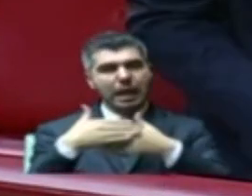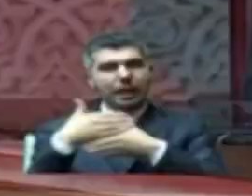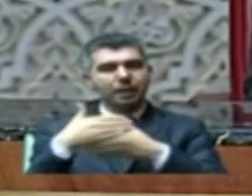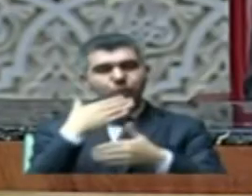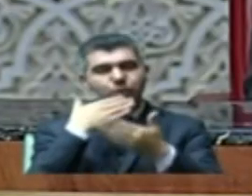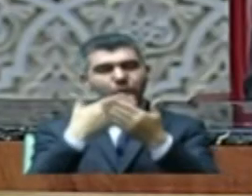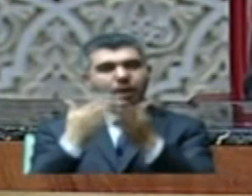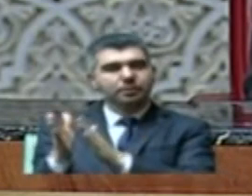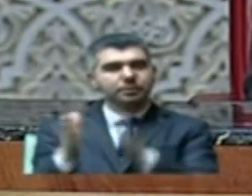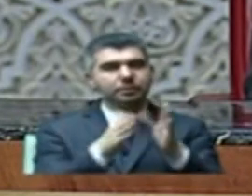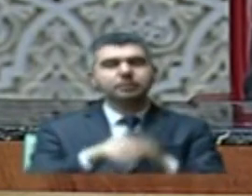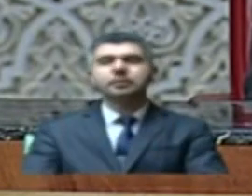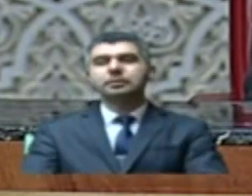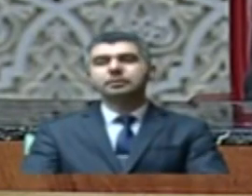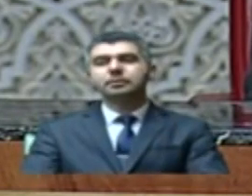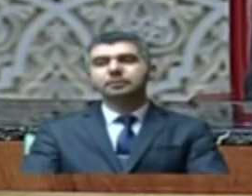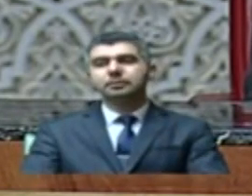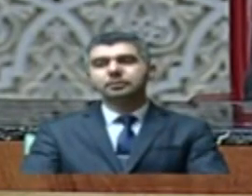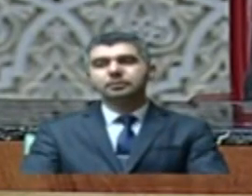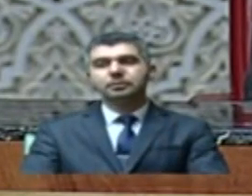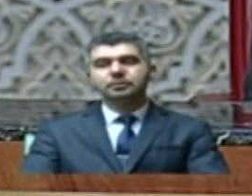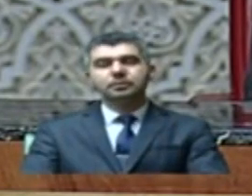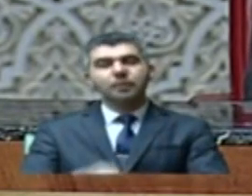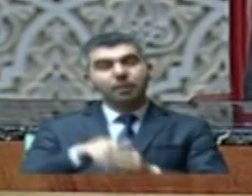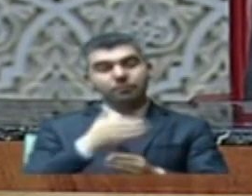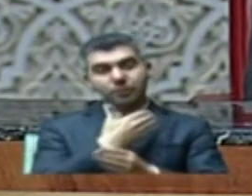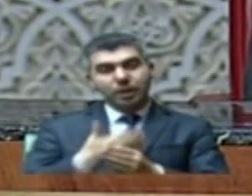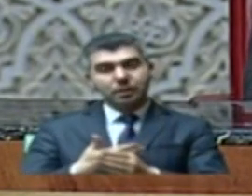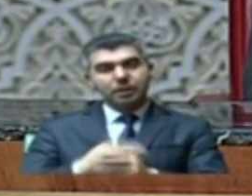جزيلا. شكرا سيد كاتب الدول. لكم الكلمة في إطار تعقيب سيد المستشار.